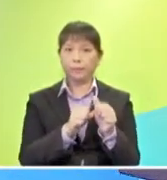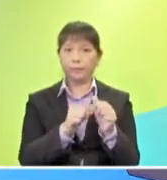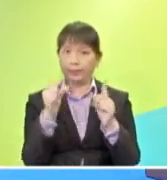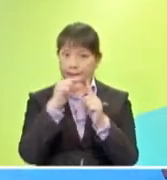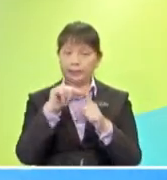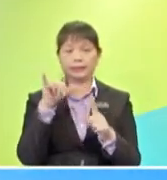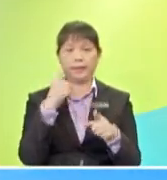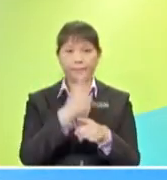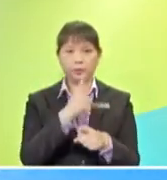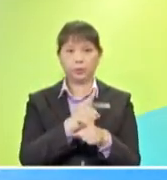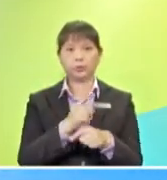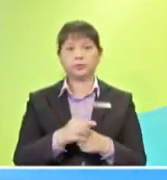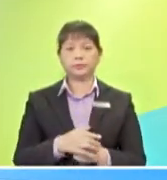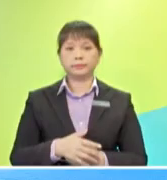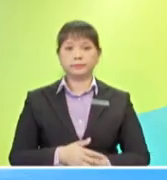wisata